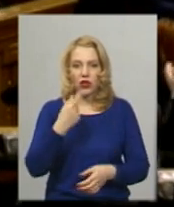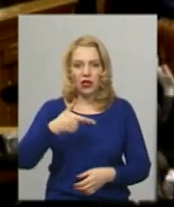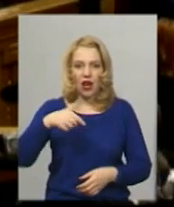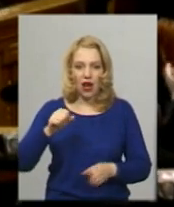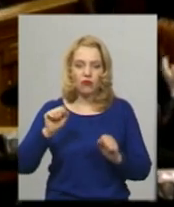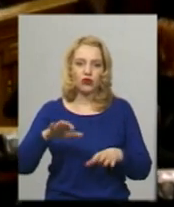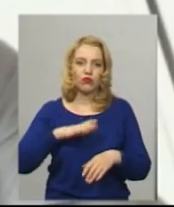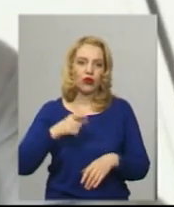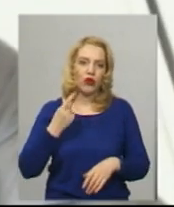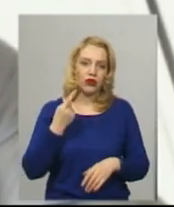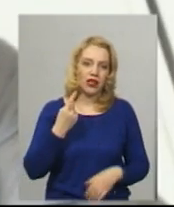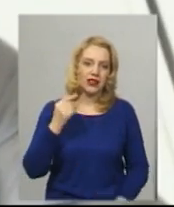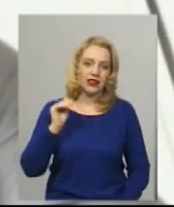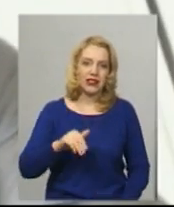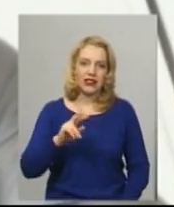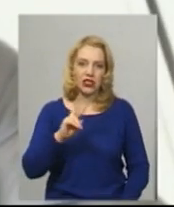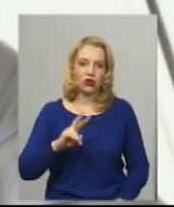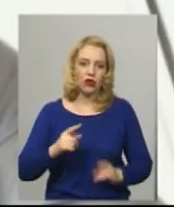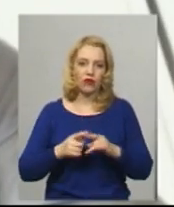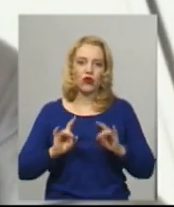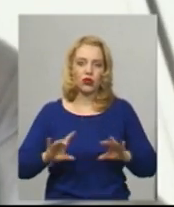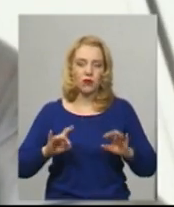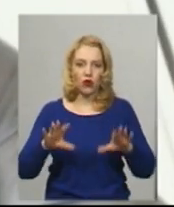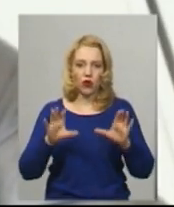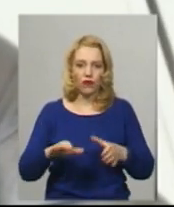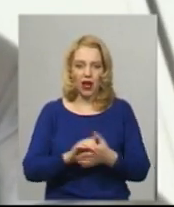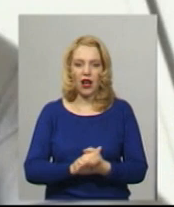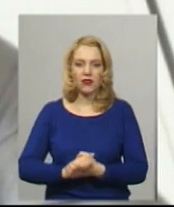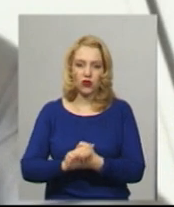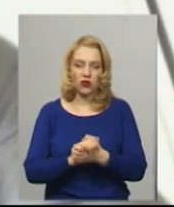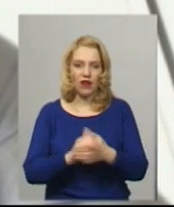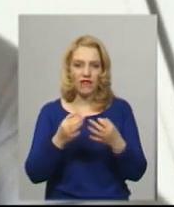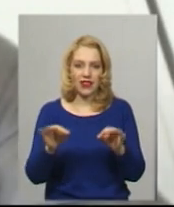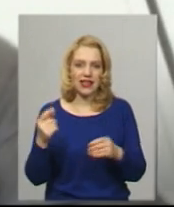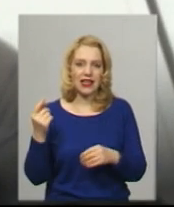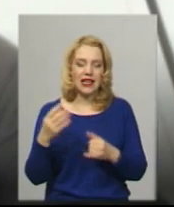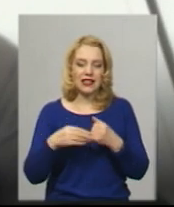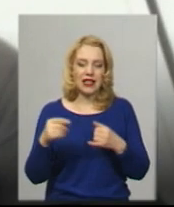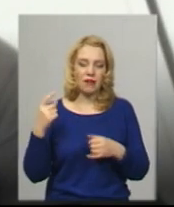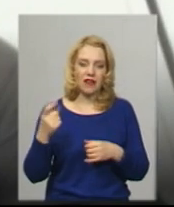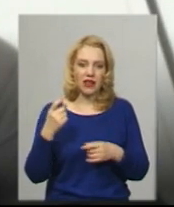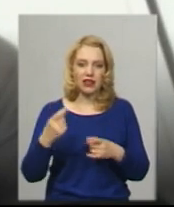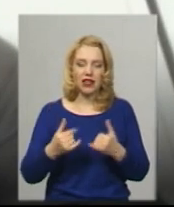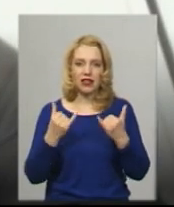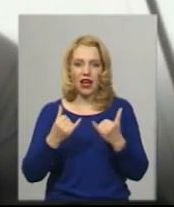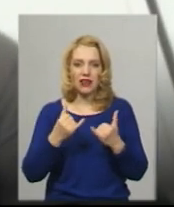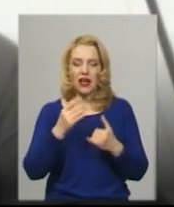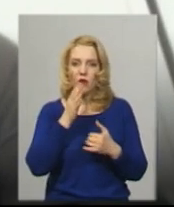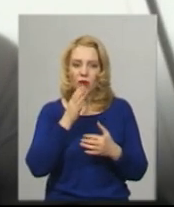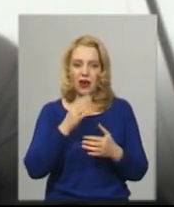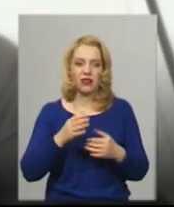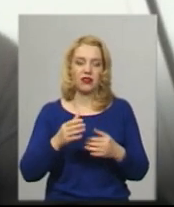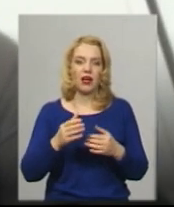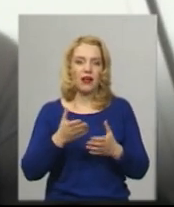від тисячі доларів, розповів голова Асоціації вільних землевласників Дмитро Ливч. В даний момент часу немає ринкової ціни